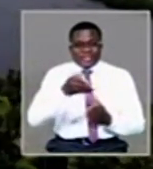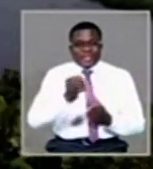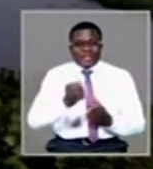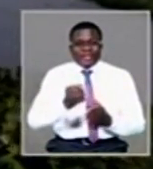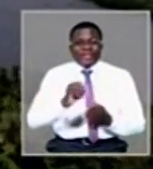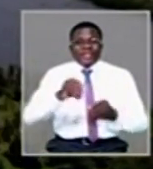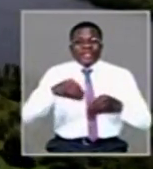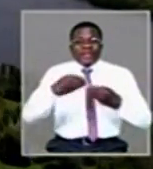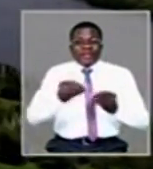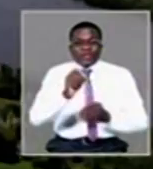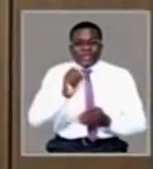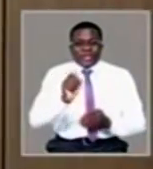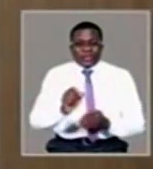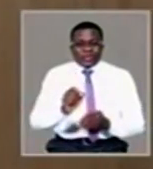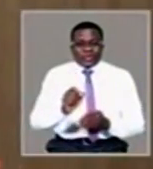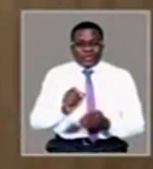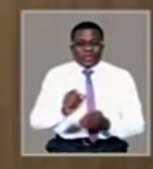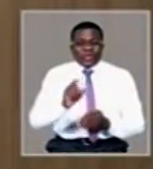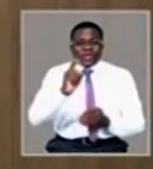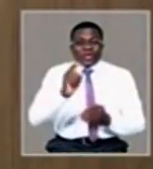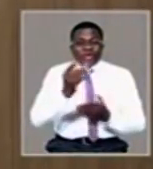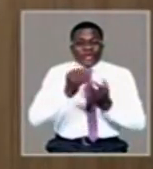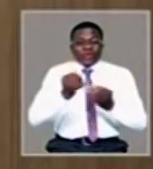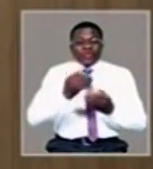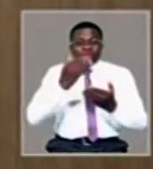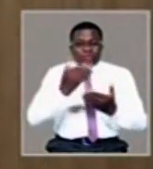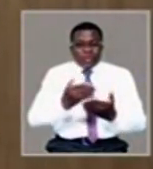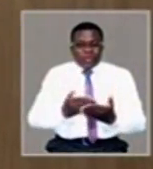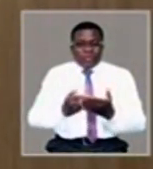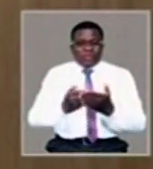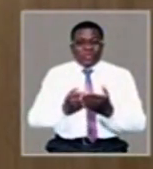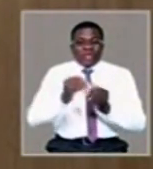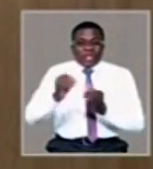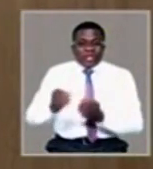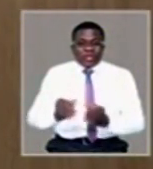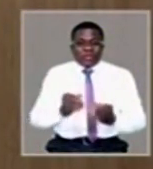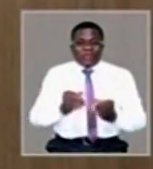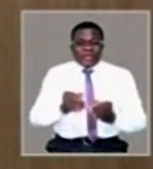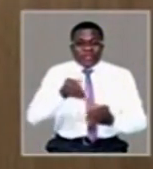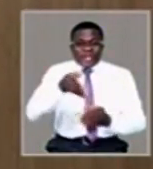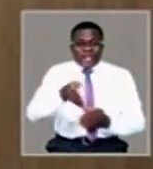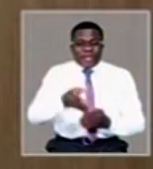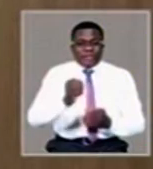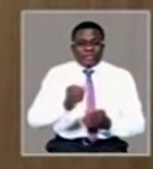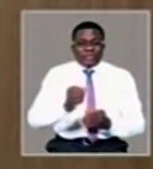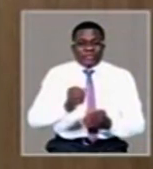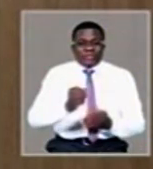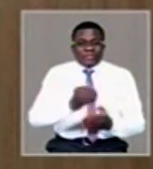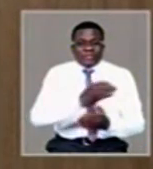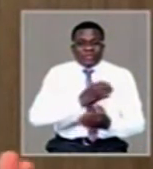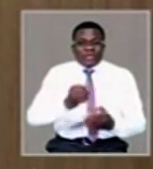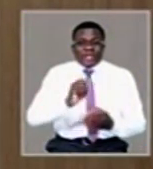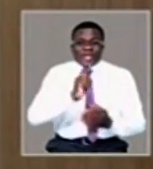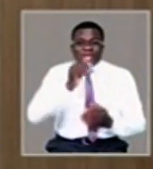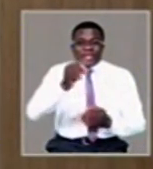Ça donnera donc un resort de 330 chambres, qui